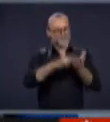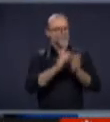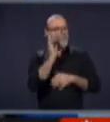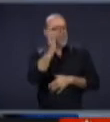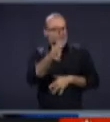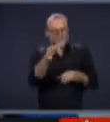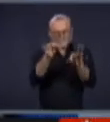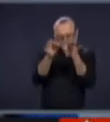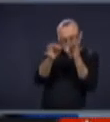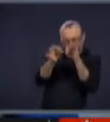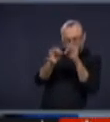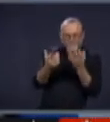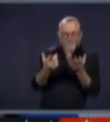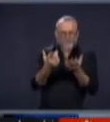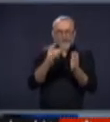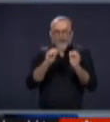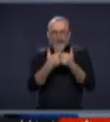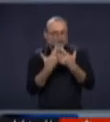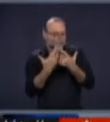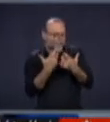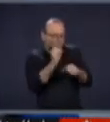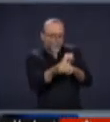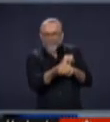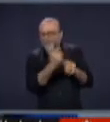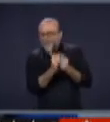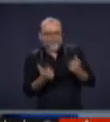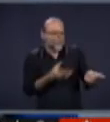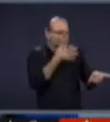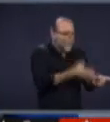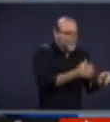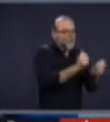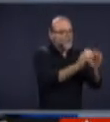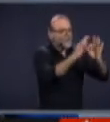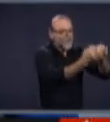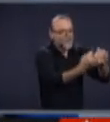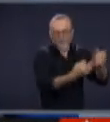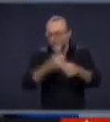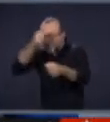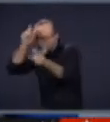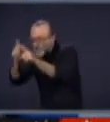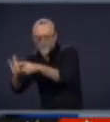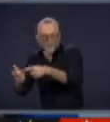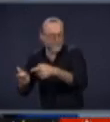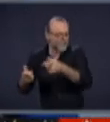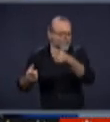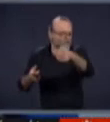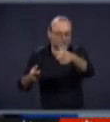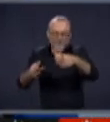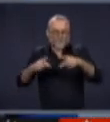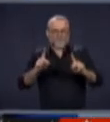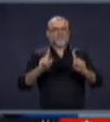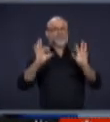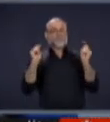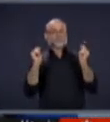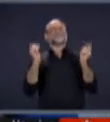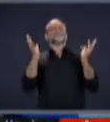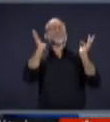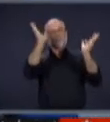voulons pouvoir expliquer ce que cela signifie, par exemple, pour la grand-maman avec sa famille, pour entre les frères et